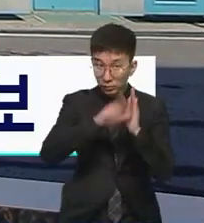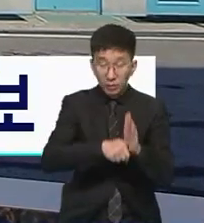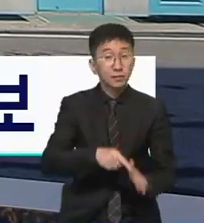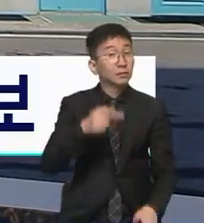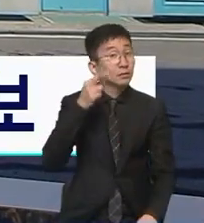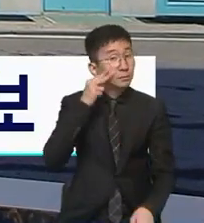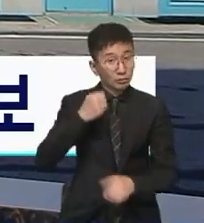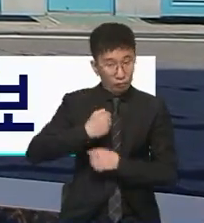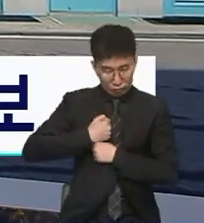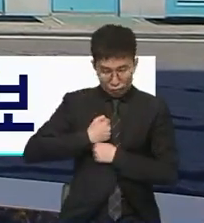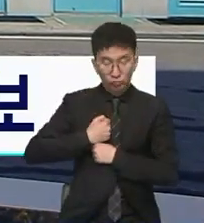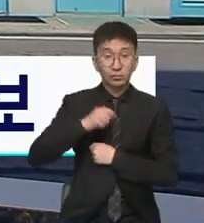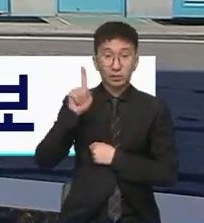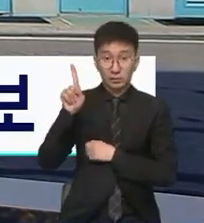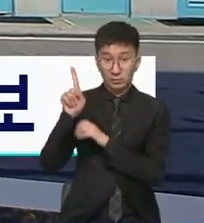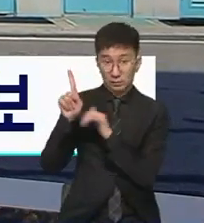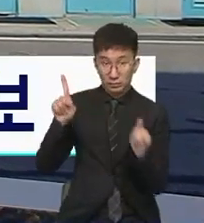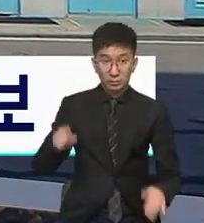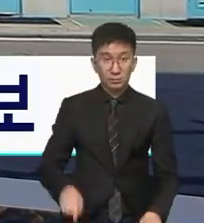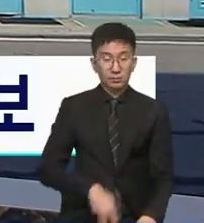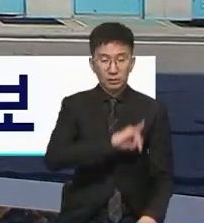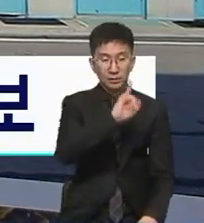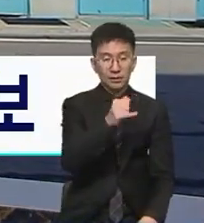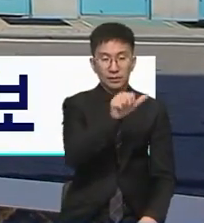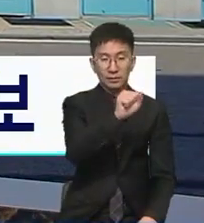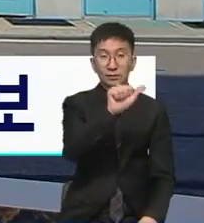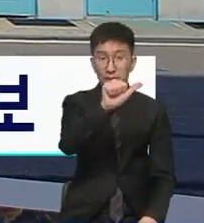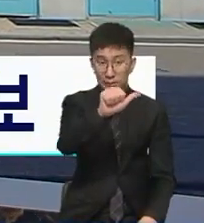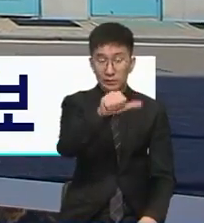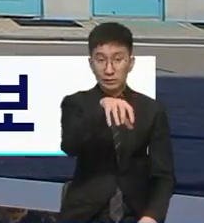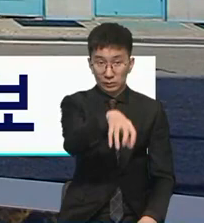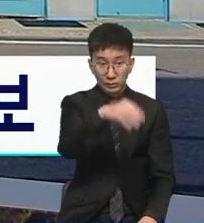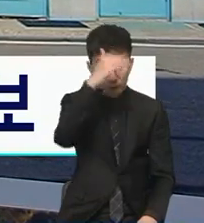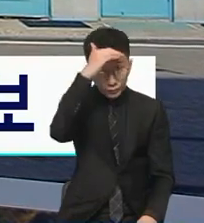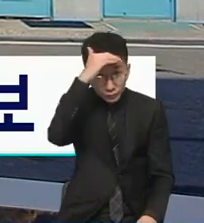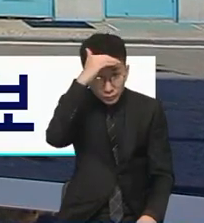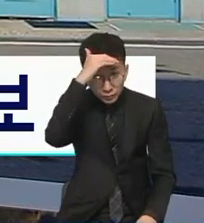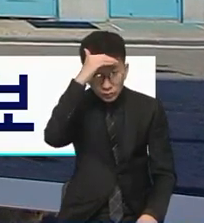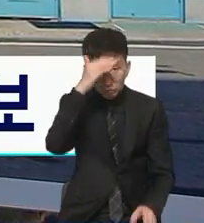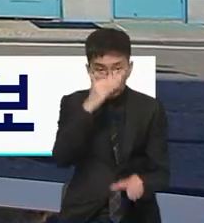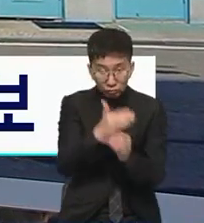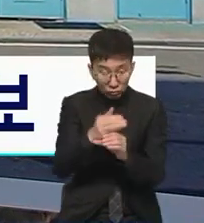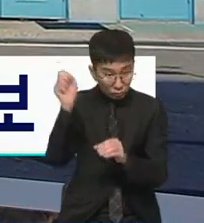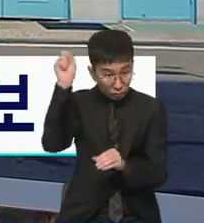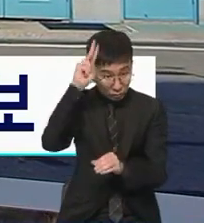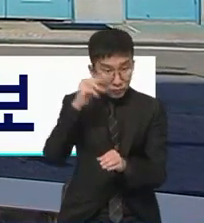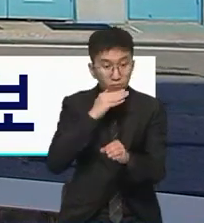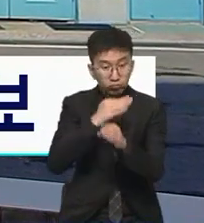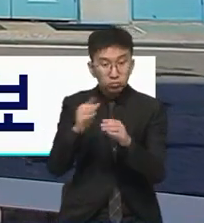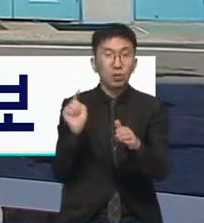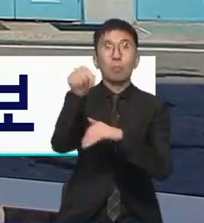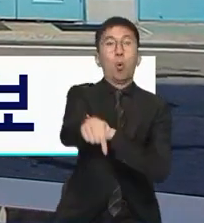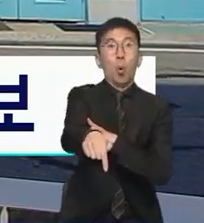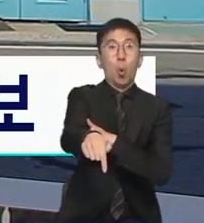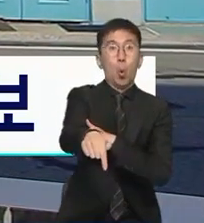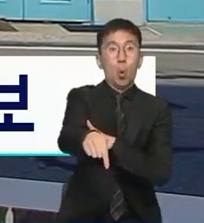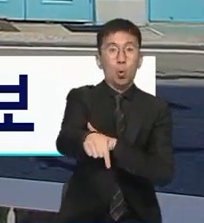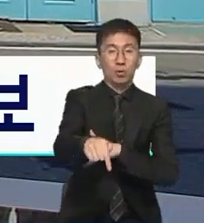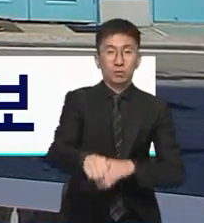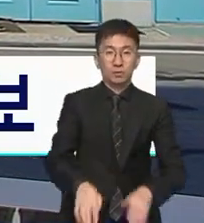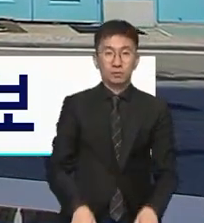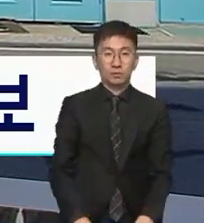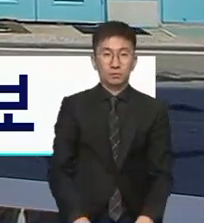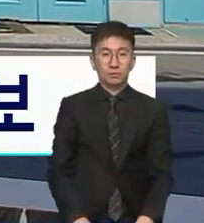오늘 오후 미군 병사 한 명이 공동경비구역 JSA에서 견학을 하다가 갑자기 군사분계선을